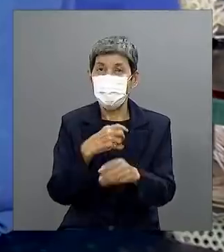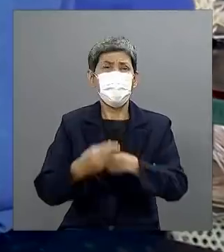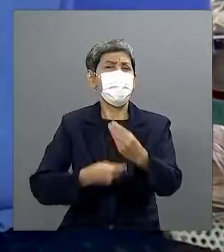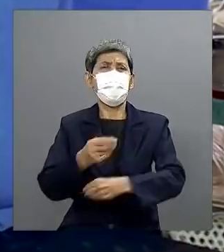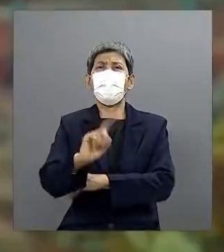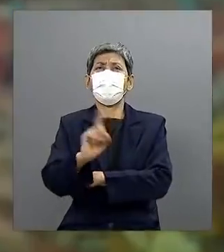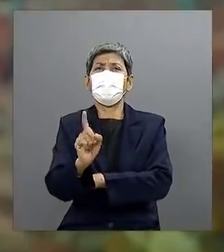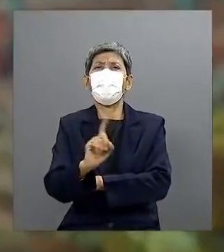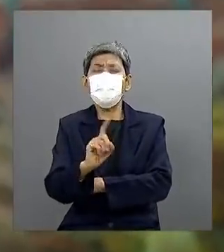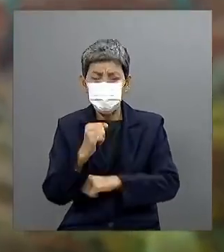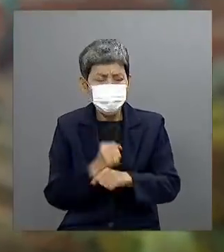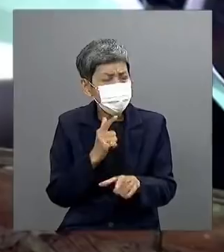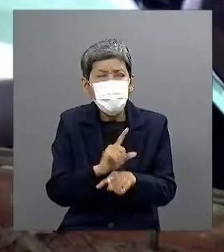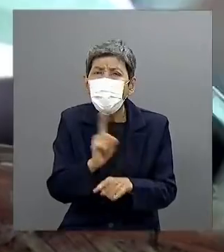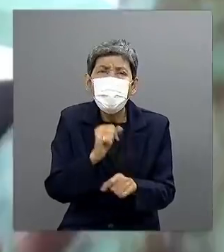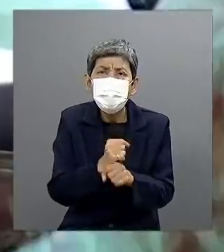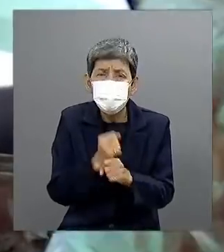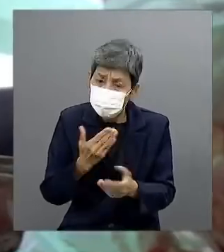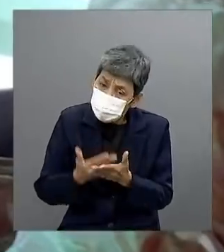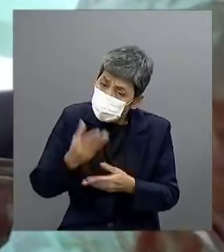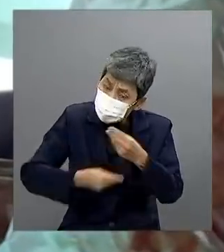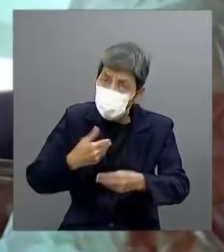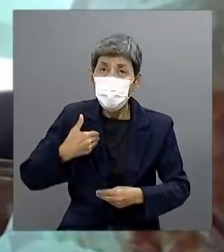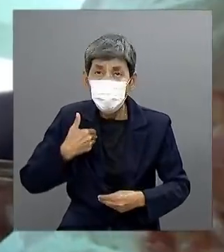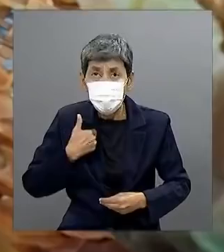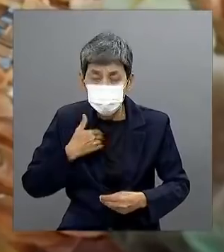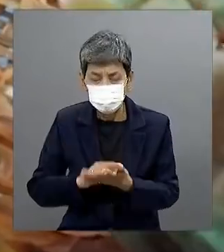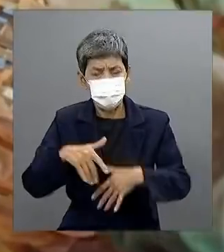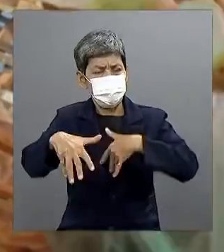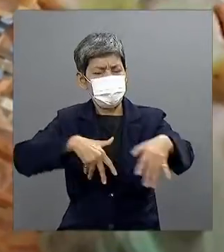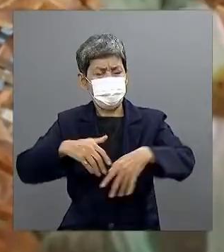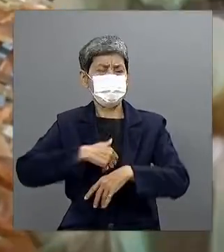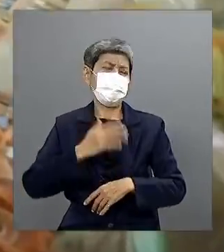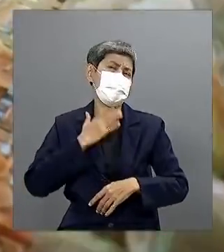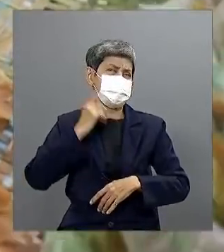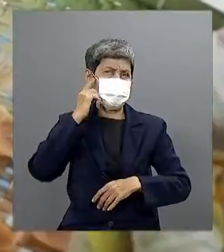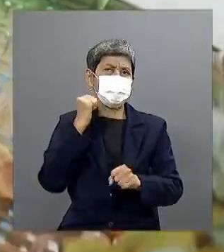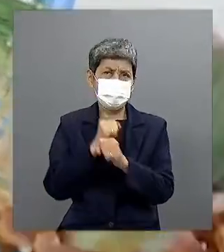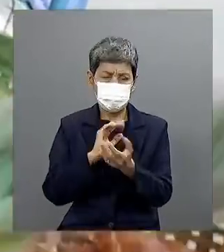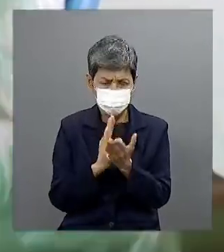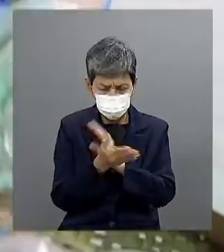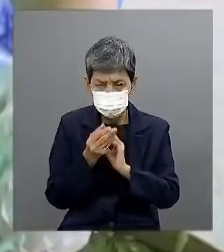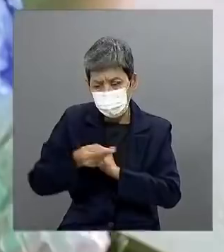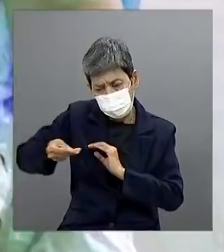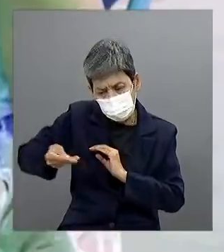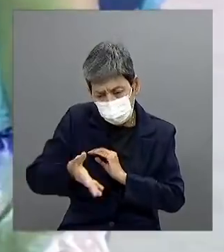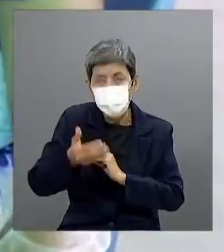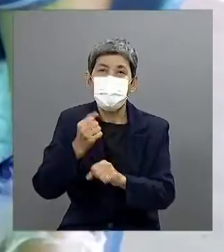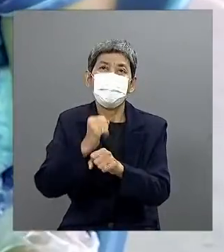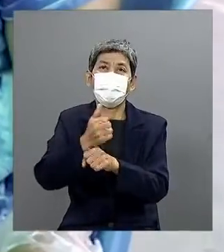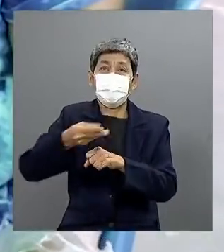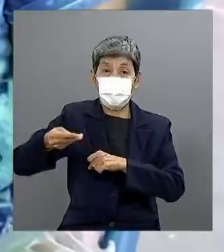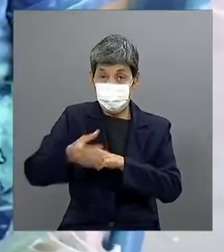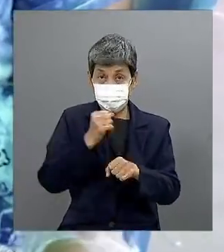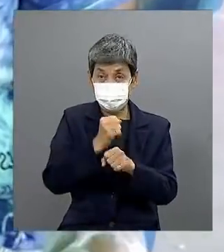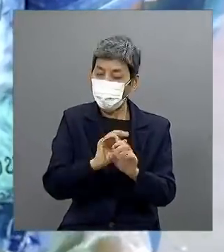ทำอะไรและมีที่รับมีที่ส่งไหมชุมชนคนข้างหลังของเราเนี่ยสามารถแปรรูปเป็นข้าวเกี๊ยวปูได้ข้าวเกี๊ยวปูเราสามารถเก็บไว้ได้น